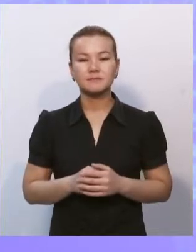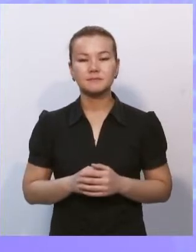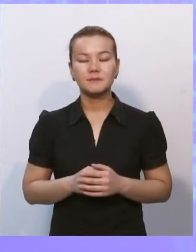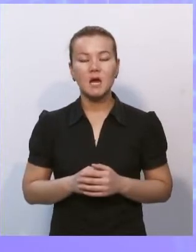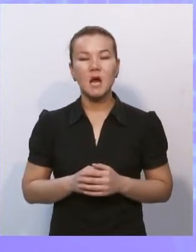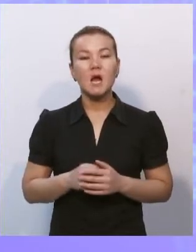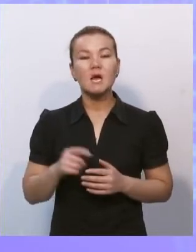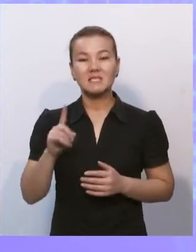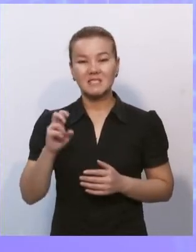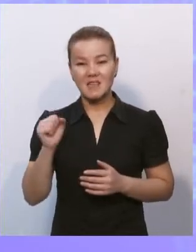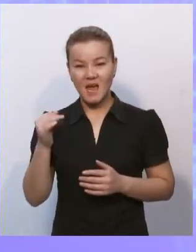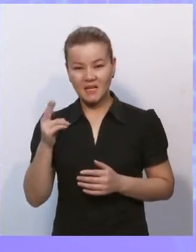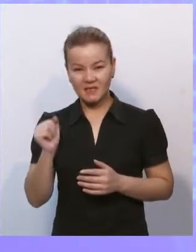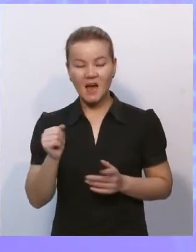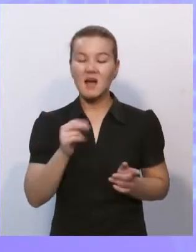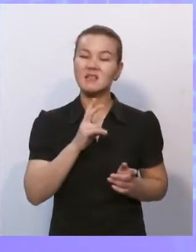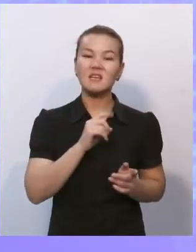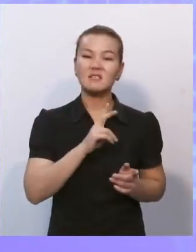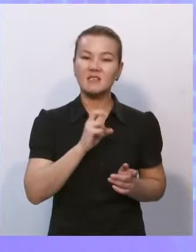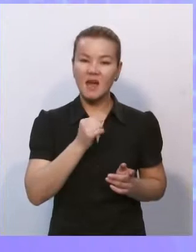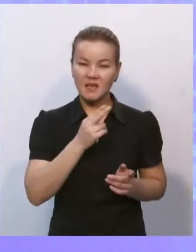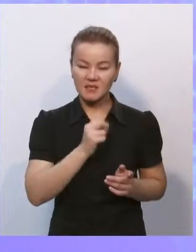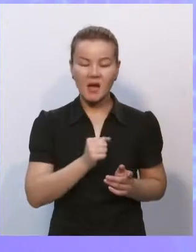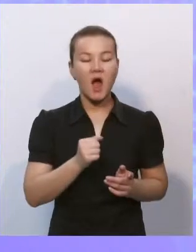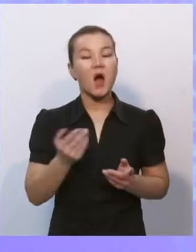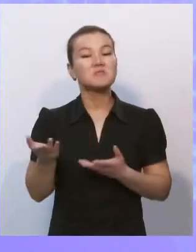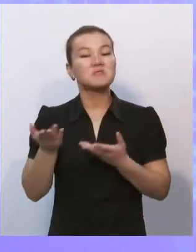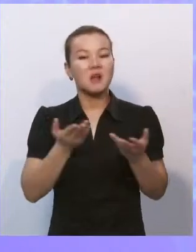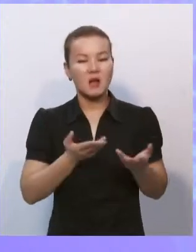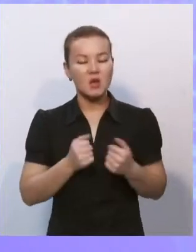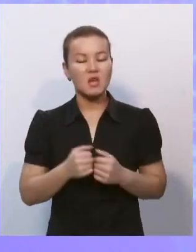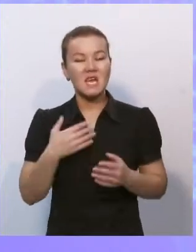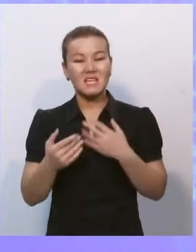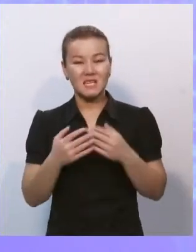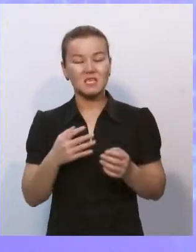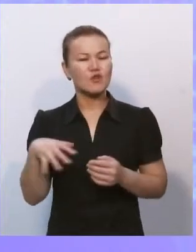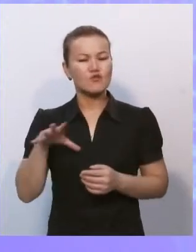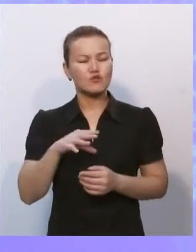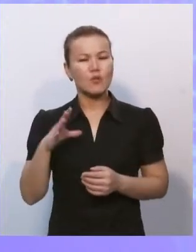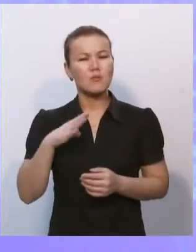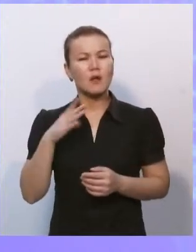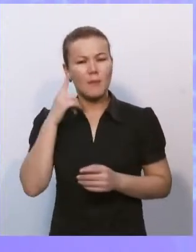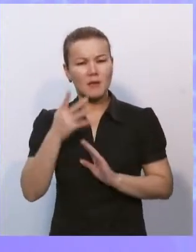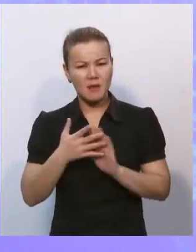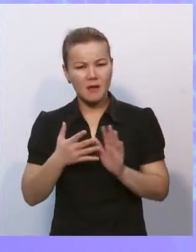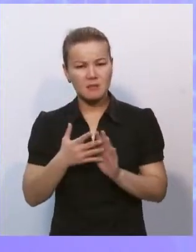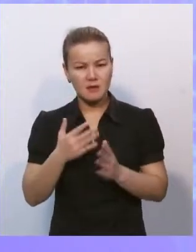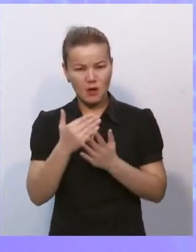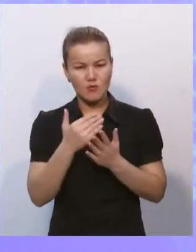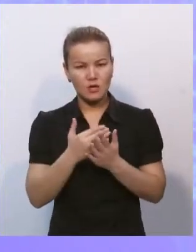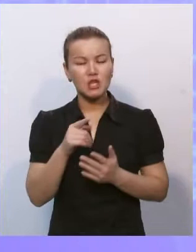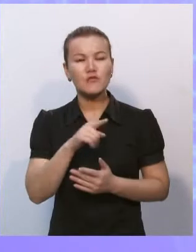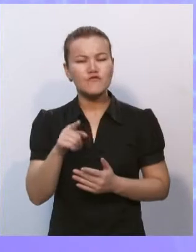знайка и незнайка предлагают если все было понятно на уроке и вы